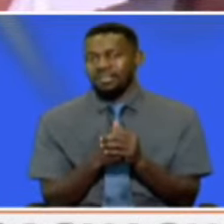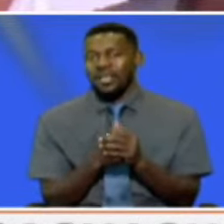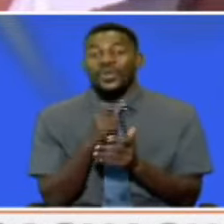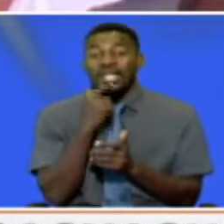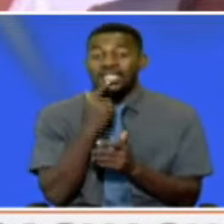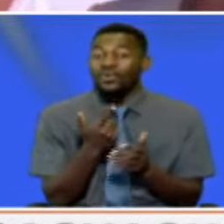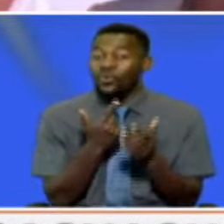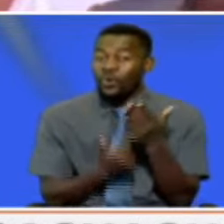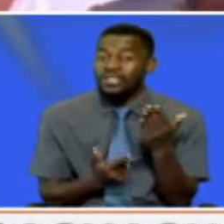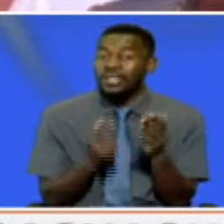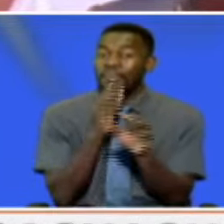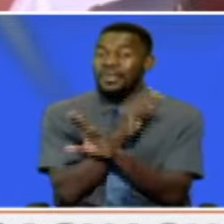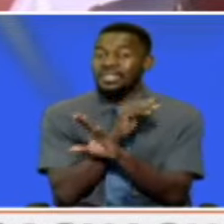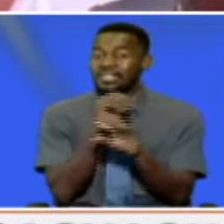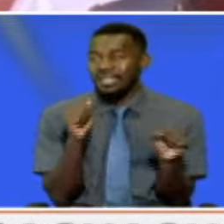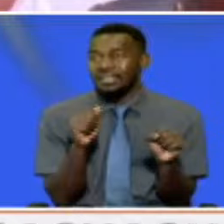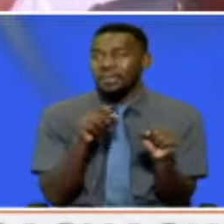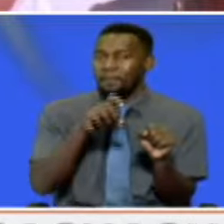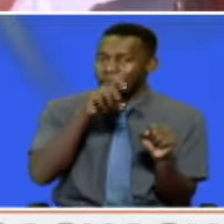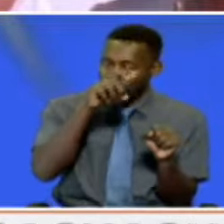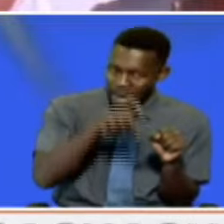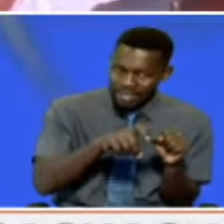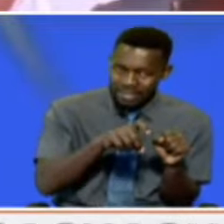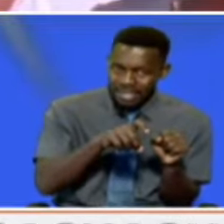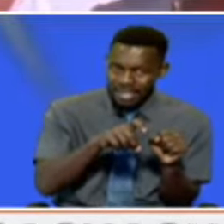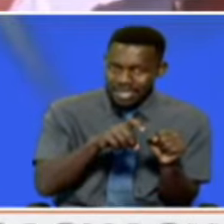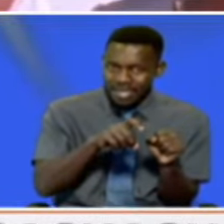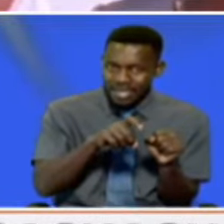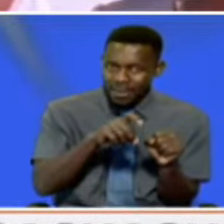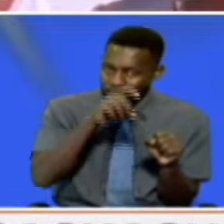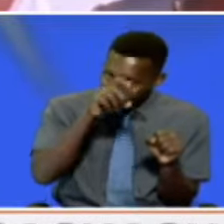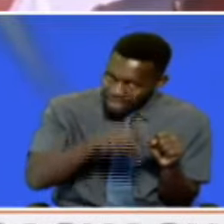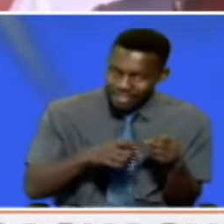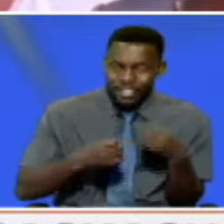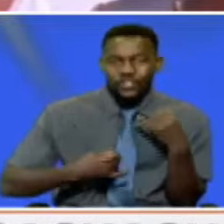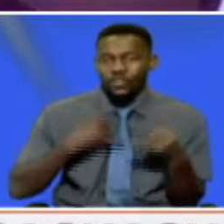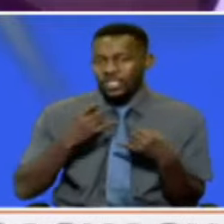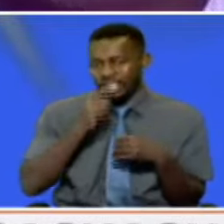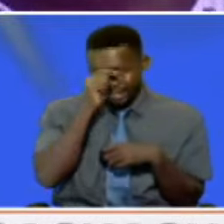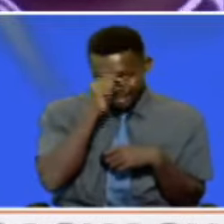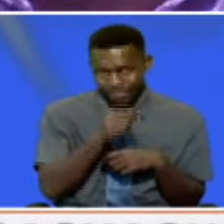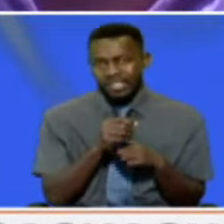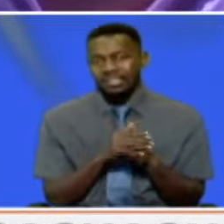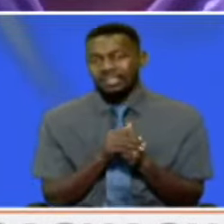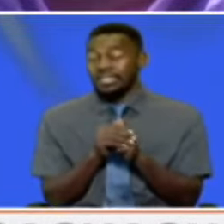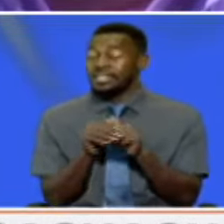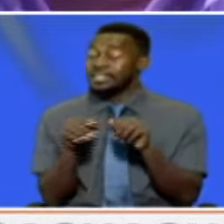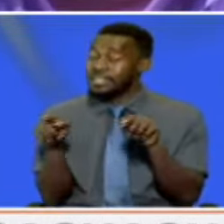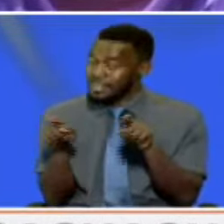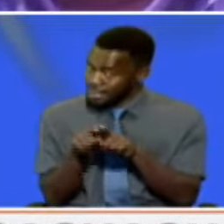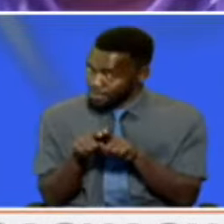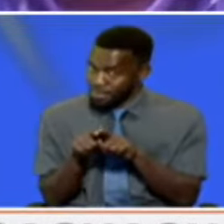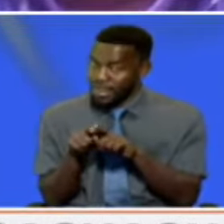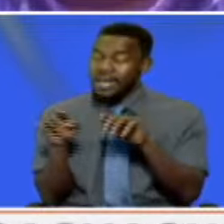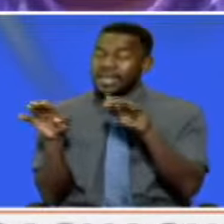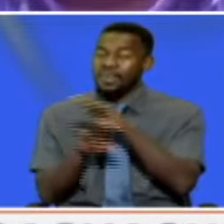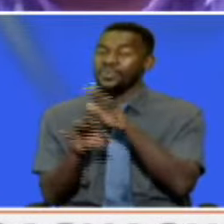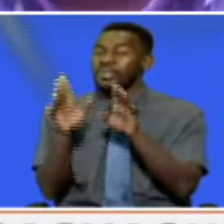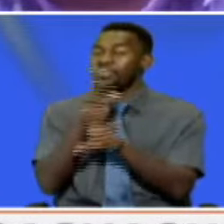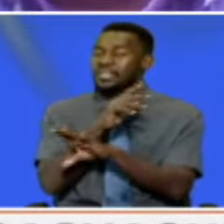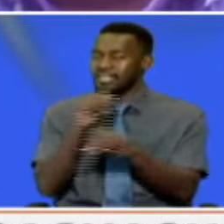our president must be respected. Hatutaki mtu natukana president. Our deputy wetu lazima